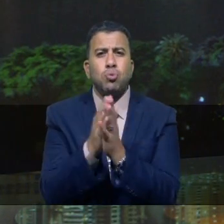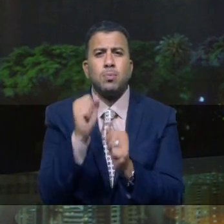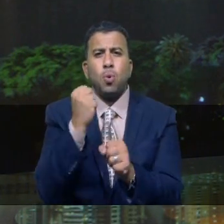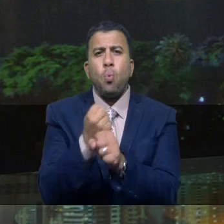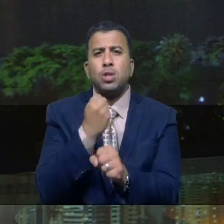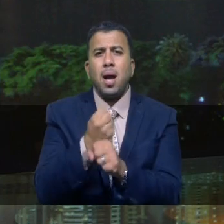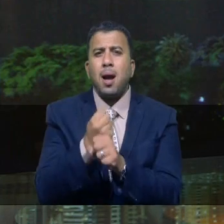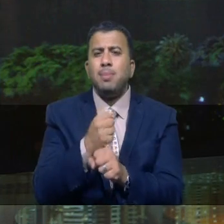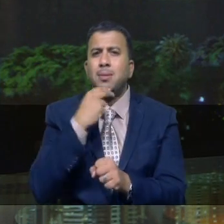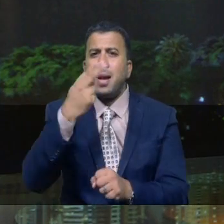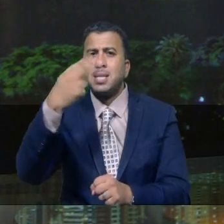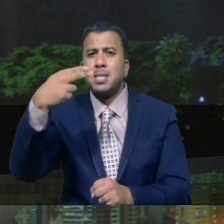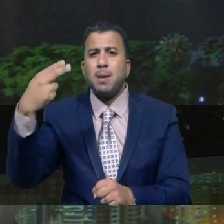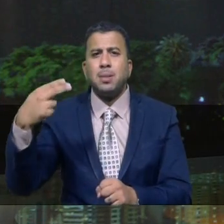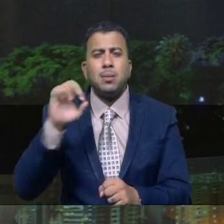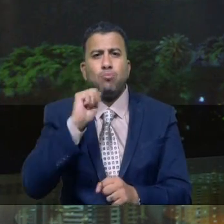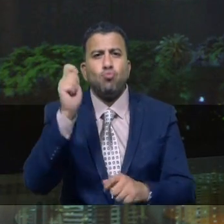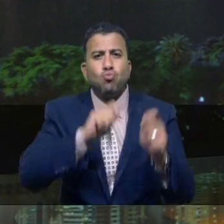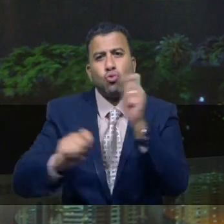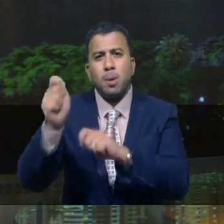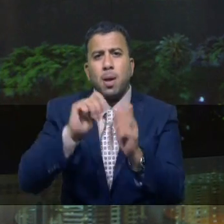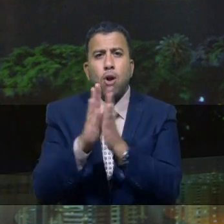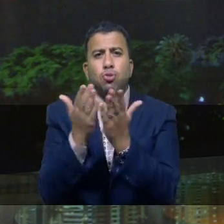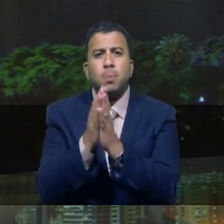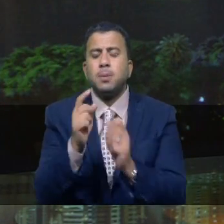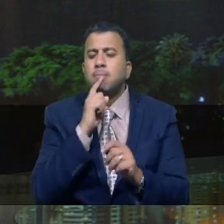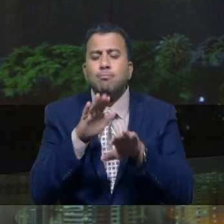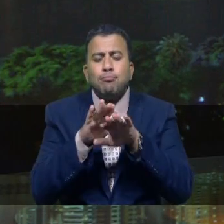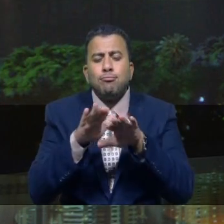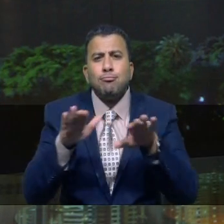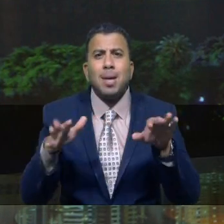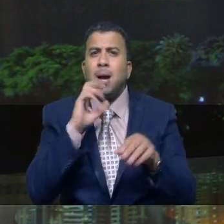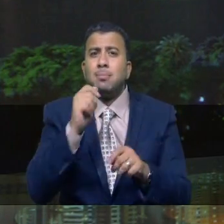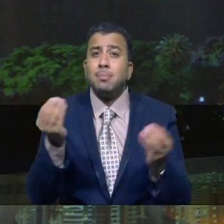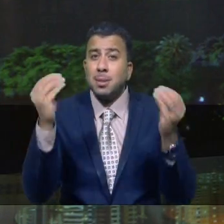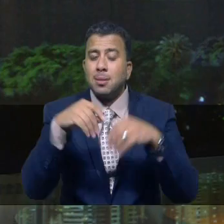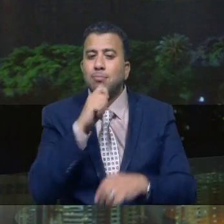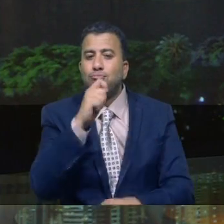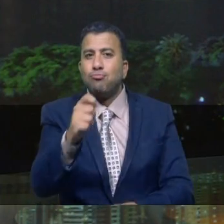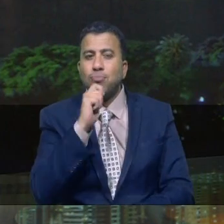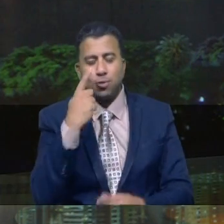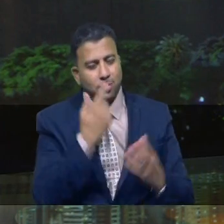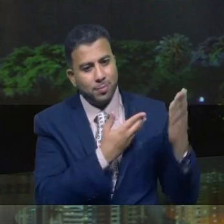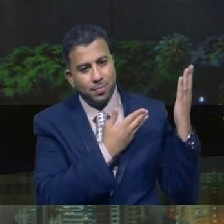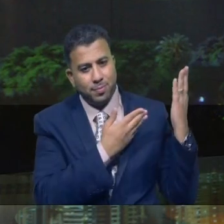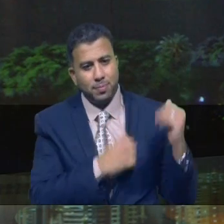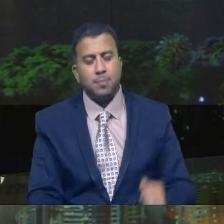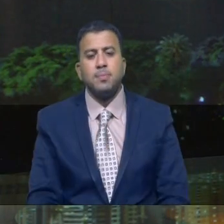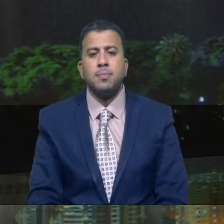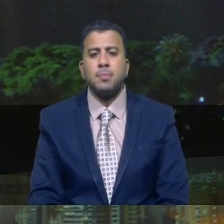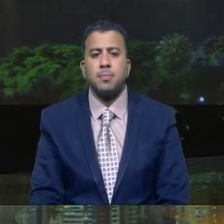اليافعين ينظم ورشة عمل للرسامين والمصممين حول الكتب الصامتة. المزيد في تقرير الزميل سعود الكتبي.